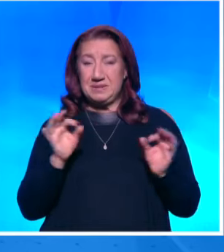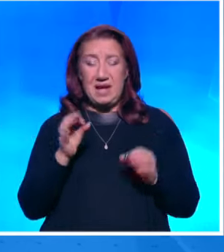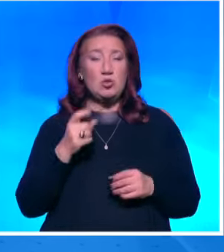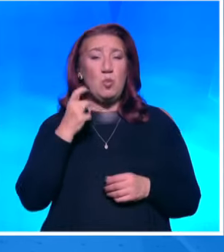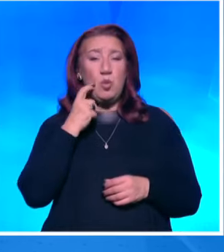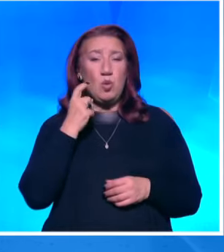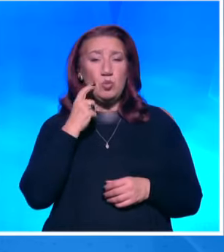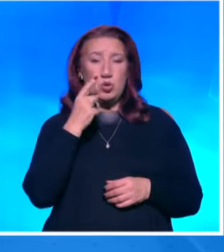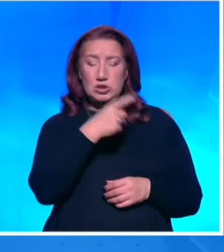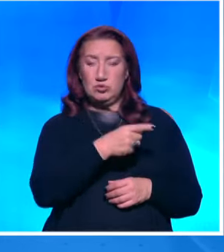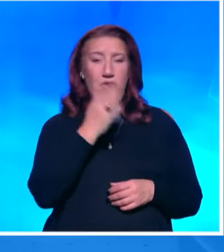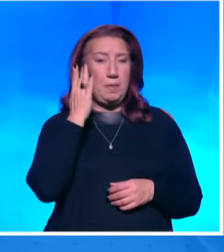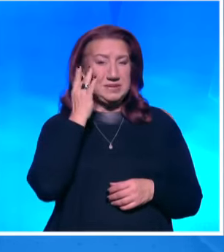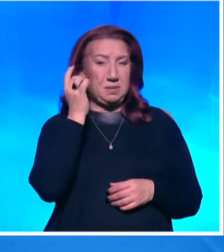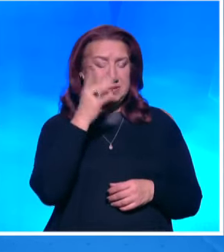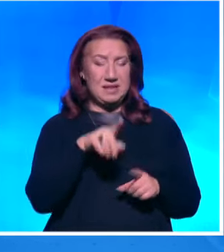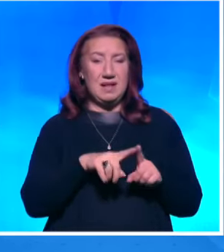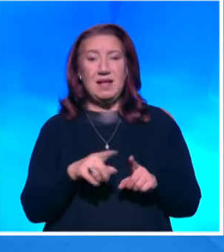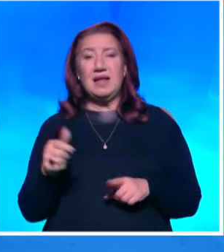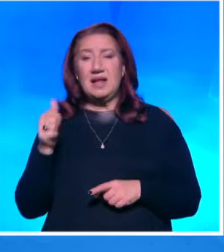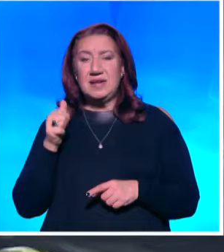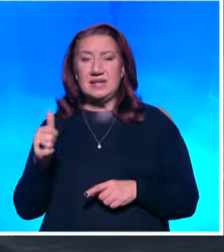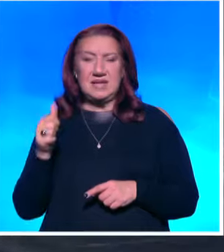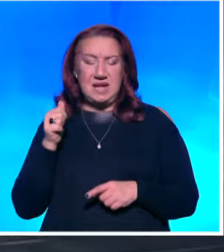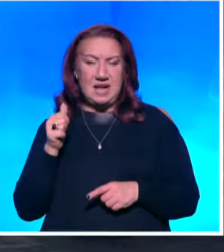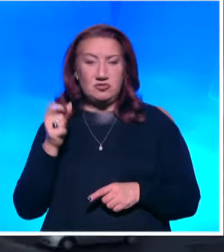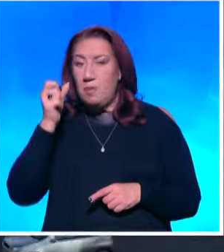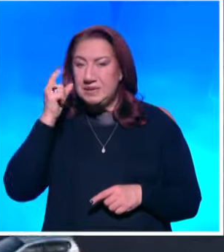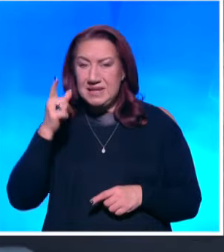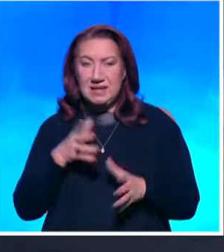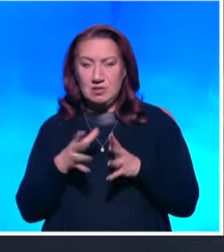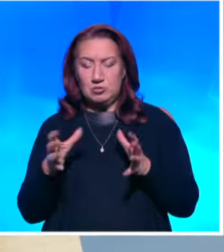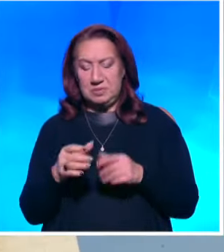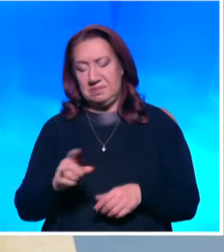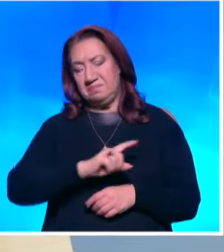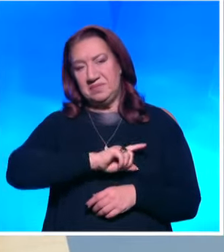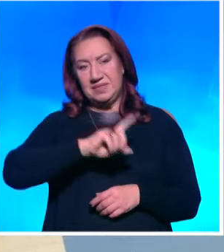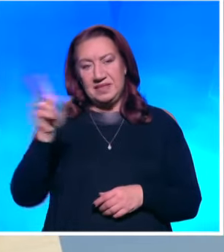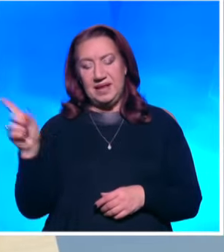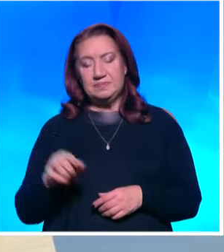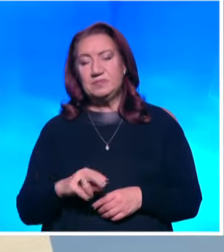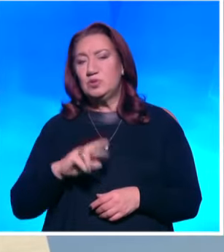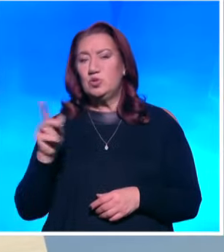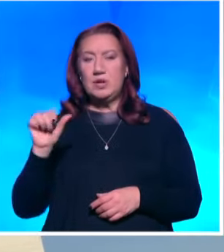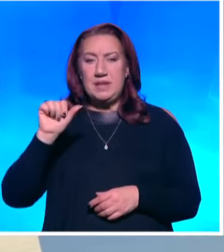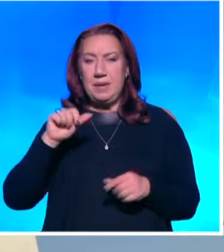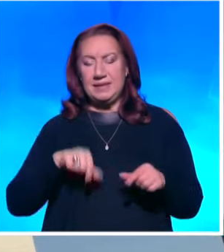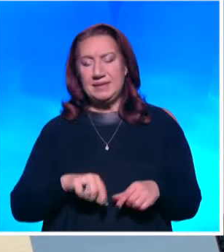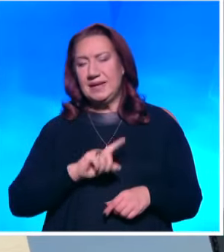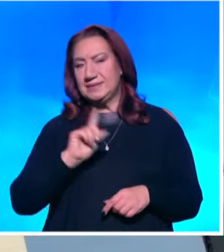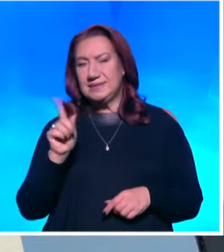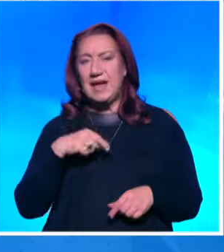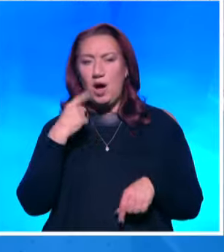атанас атанасов председател на парламента твърдо не останалите партии днес не са коментирали думите на